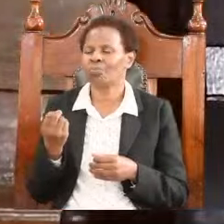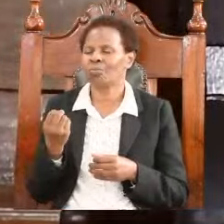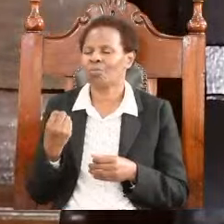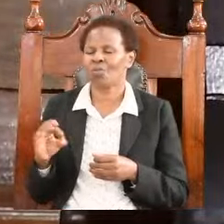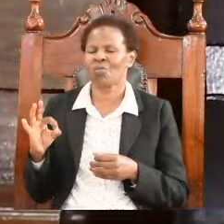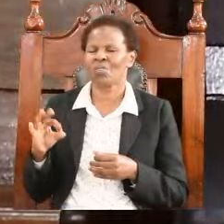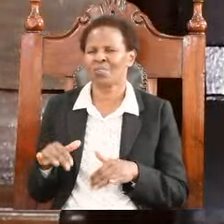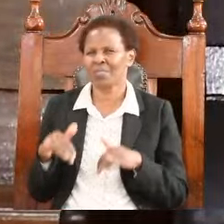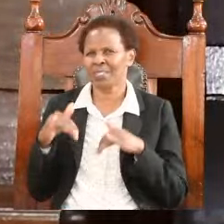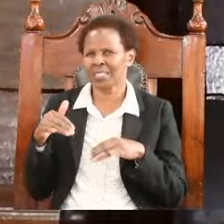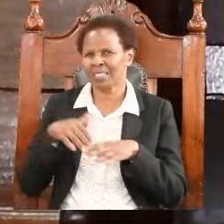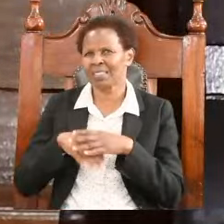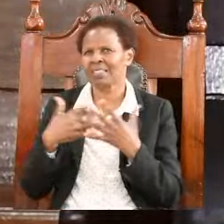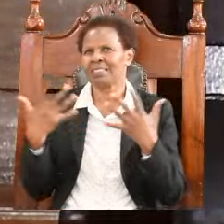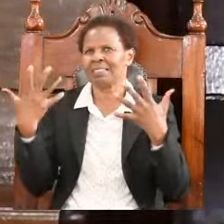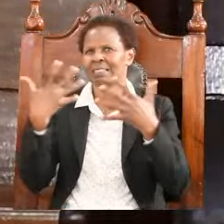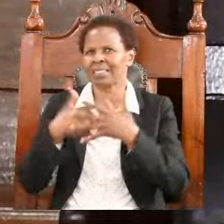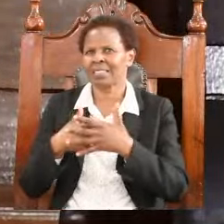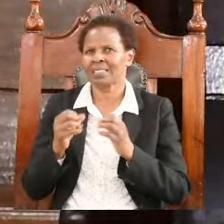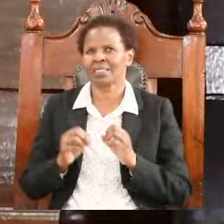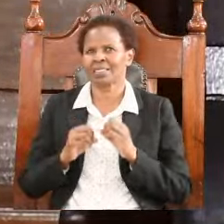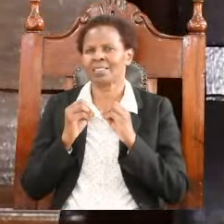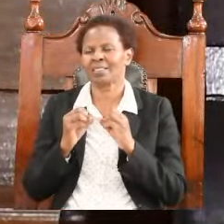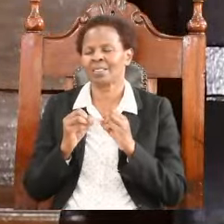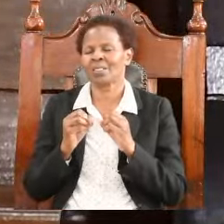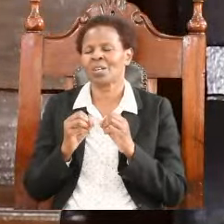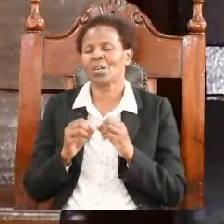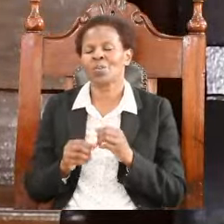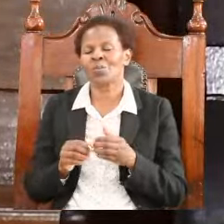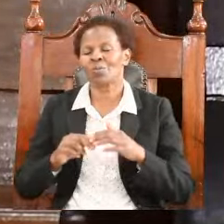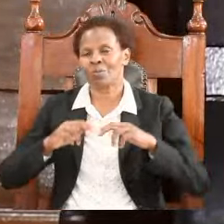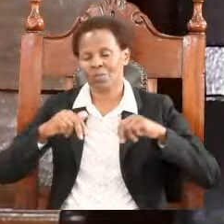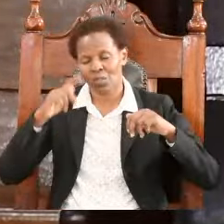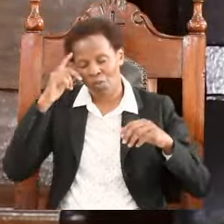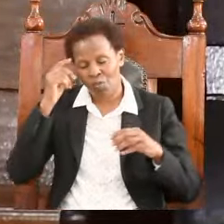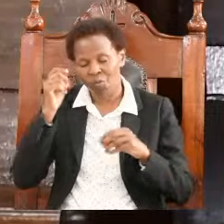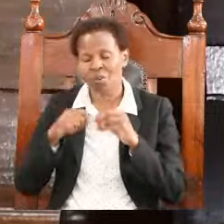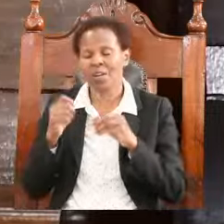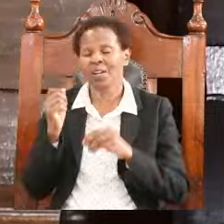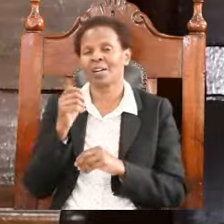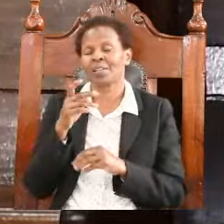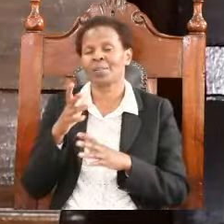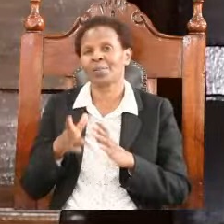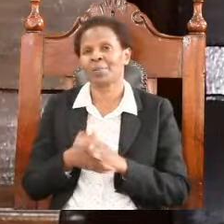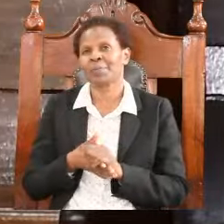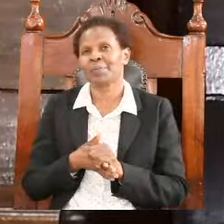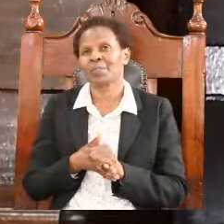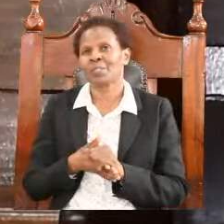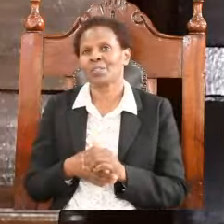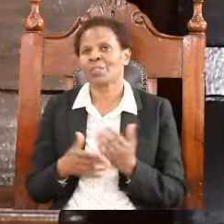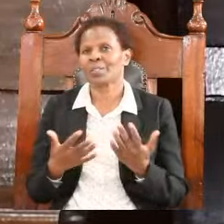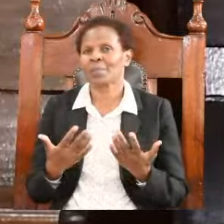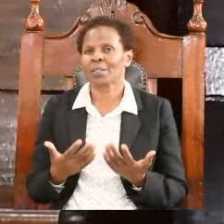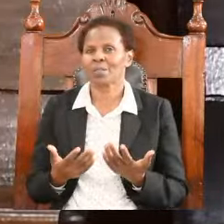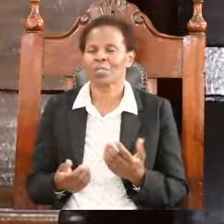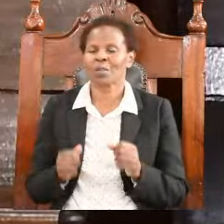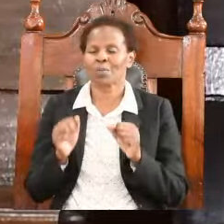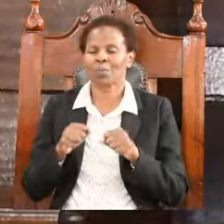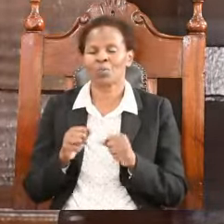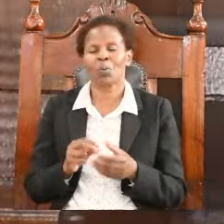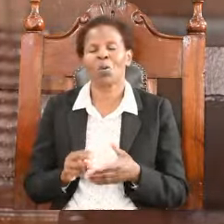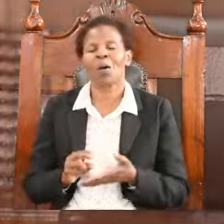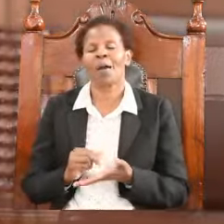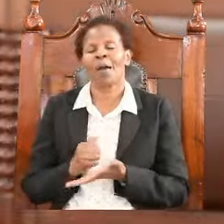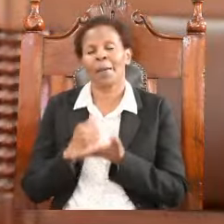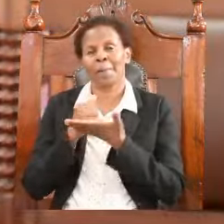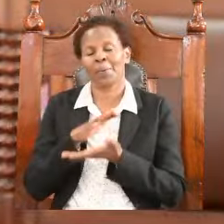nduma maita maingi wonaga mundu ona no atengerere kandu angikorwo ndari na tawa kana kindu kingi kingimuteithia kona mundu ni